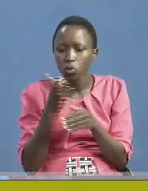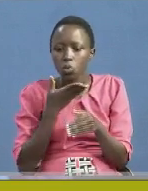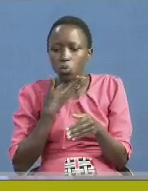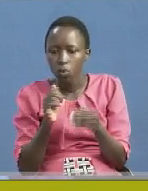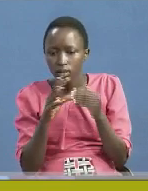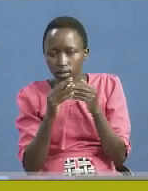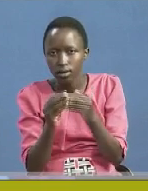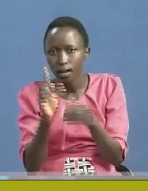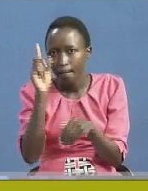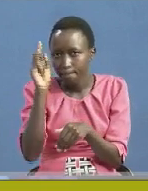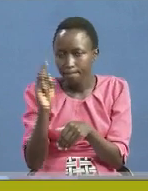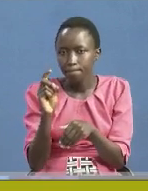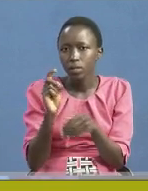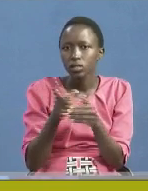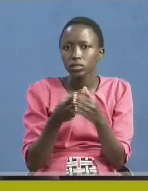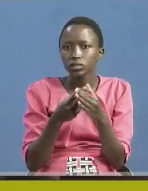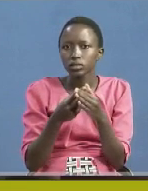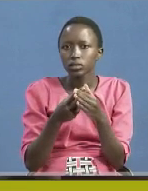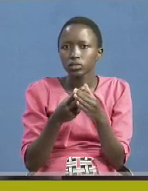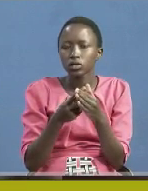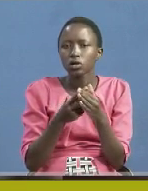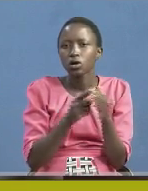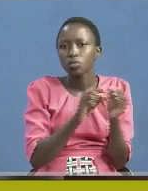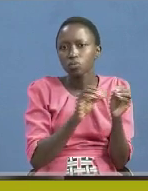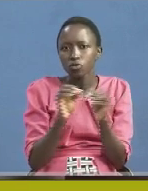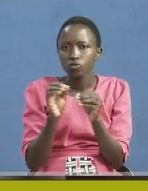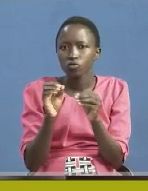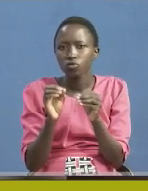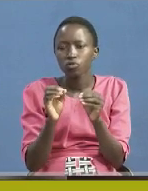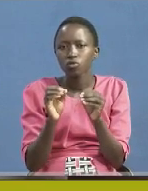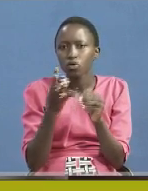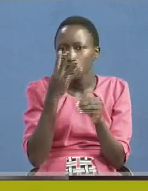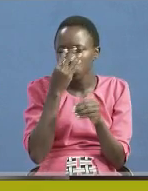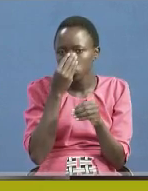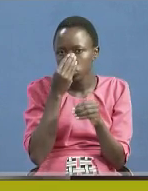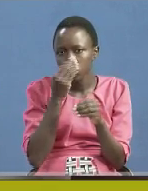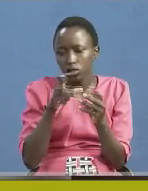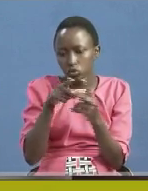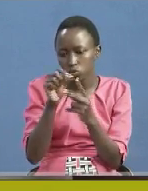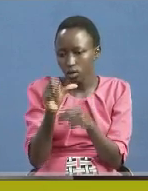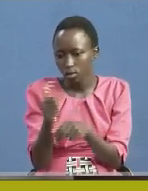hii, sharti limteme naibu Rais William Ruto na kumchagua kiongozi mwingine.